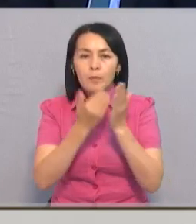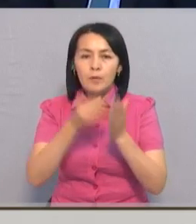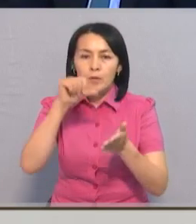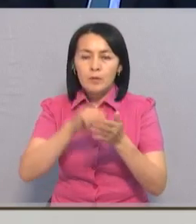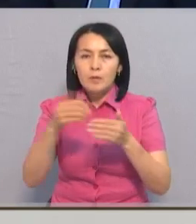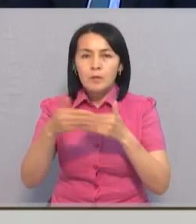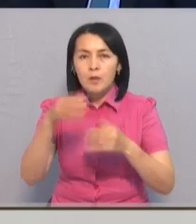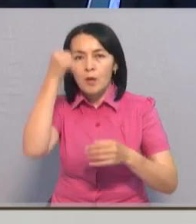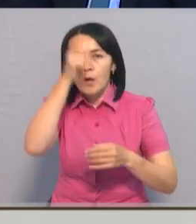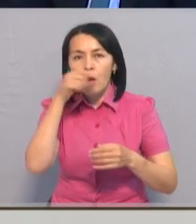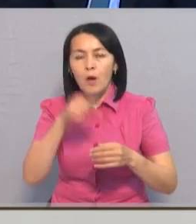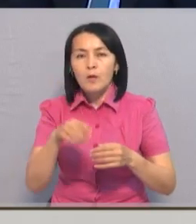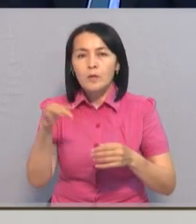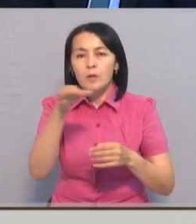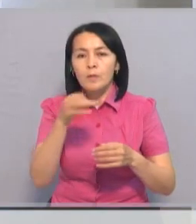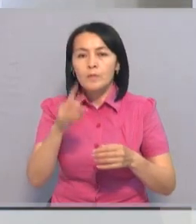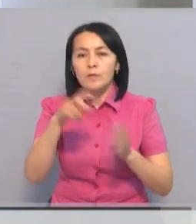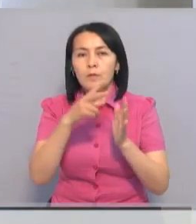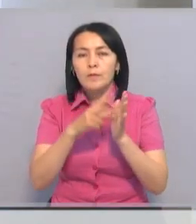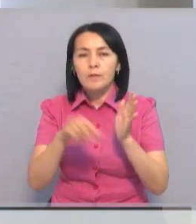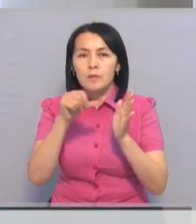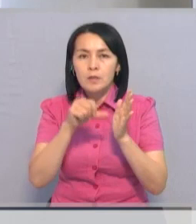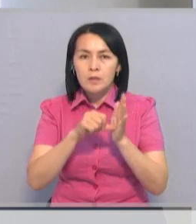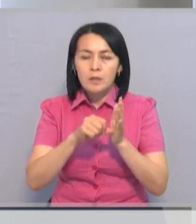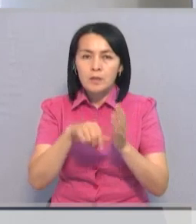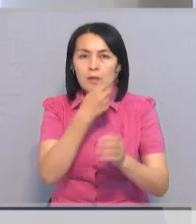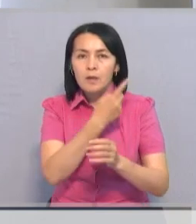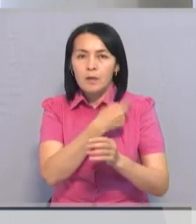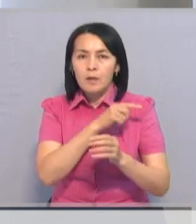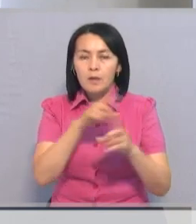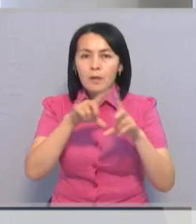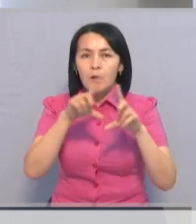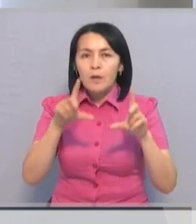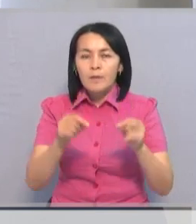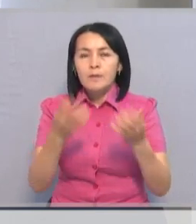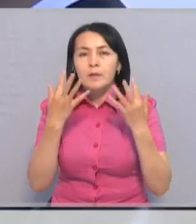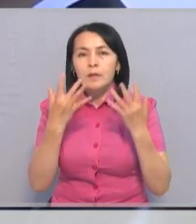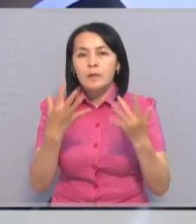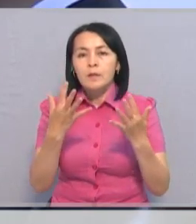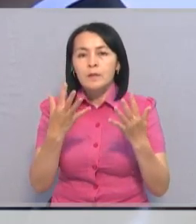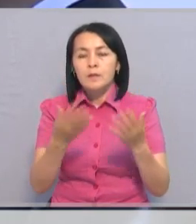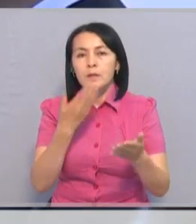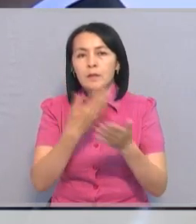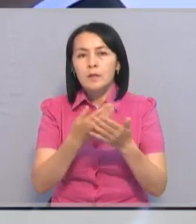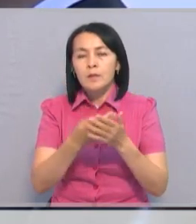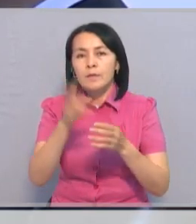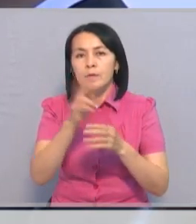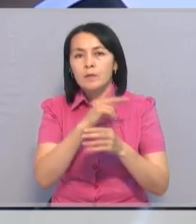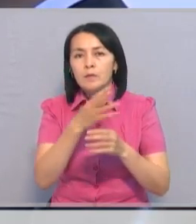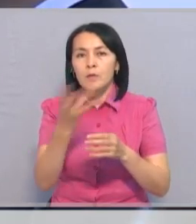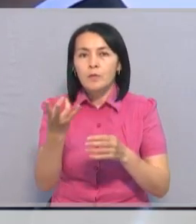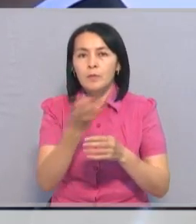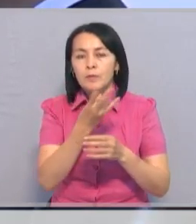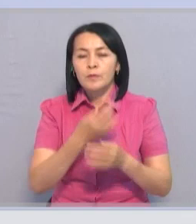на ближайшие годы. В области 186 ветеринарных постов, некоторые из которых требуют обеспечения